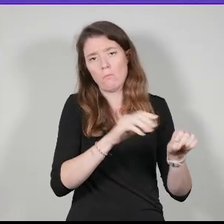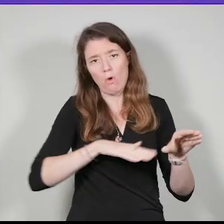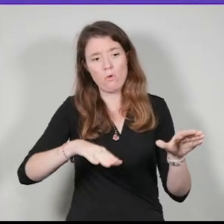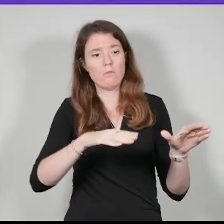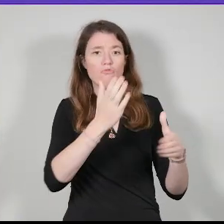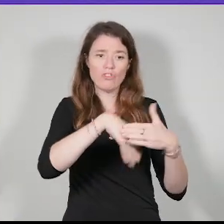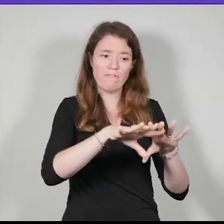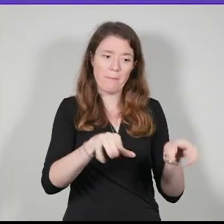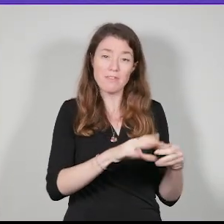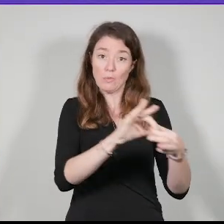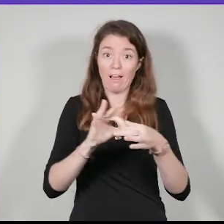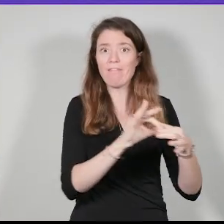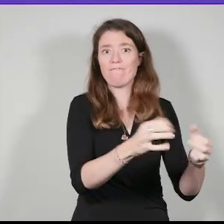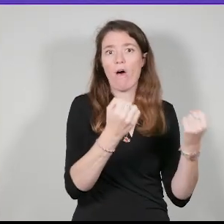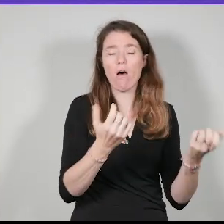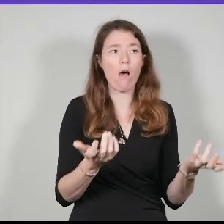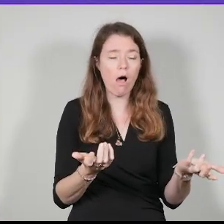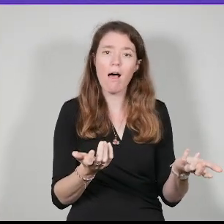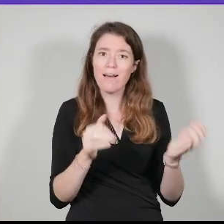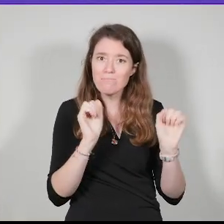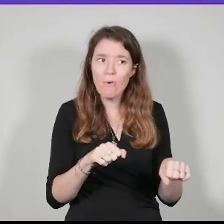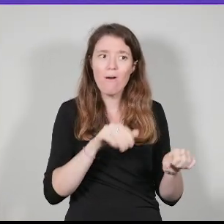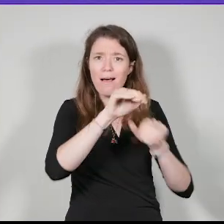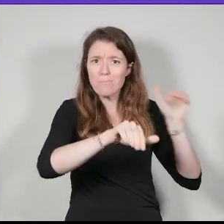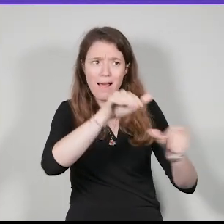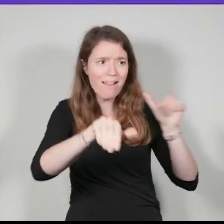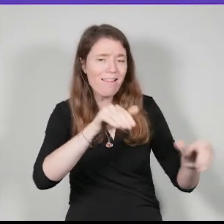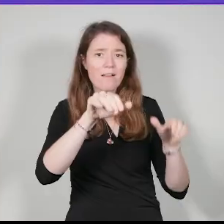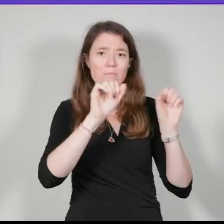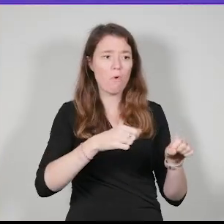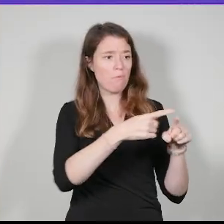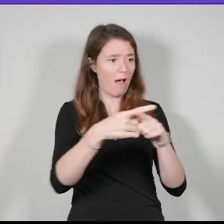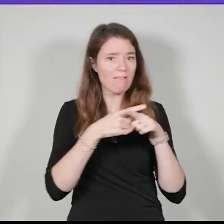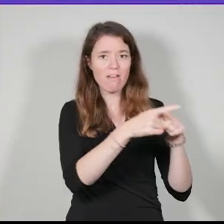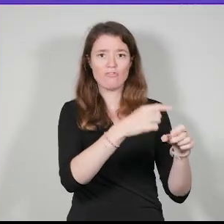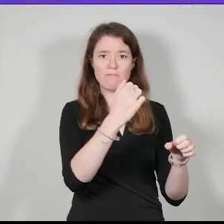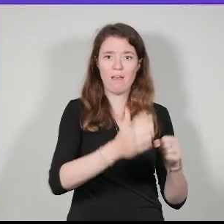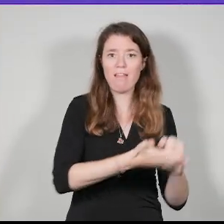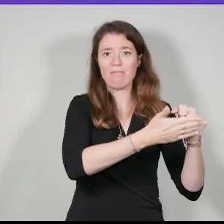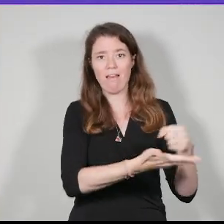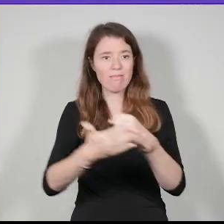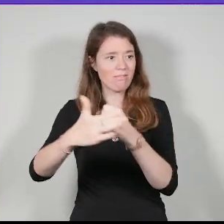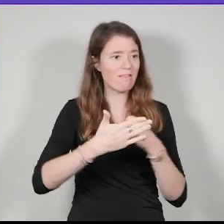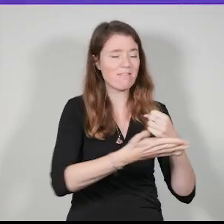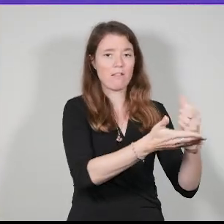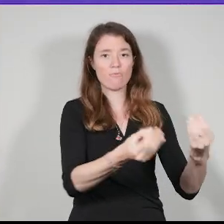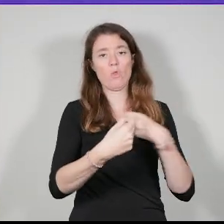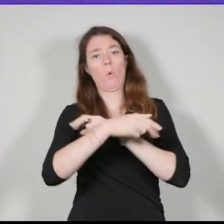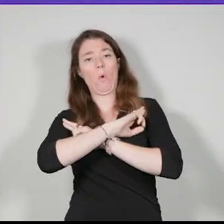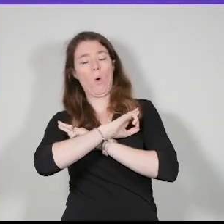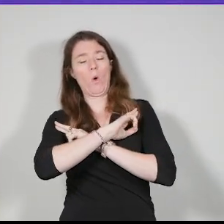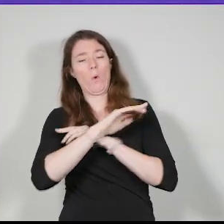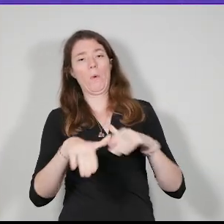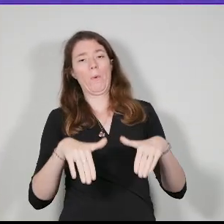solidarités familiales tellement fortes, une capacité à mobiliser, à répartir l'aide, à permettre du coup du repos, du